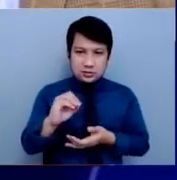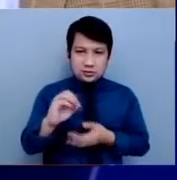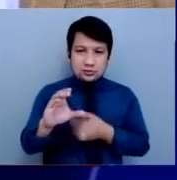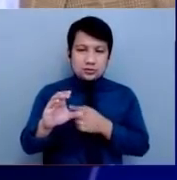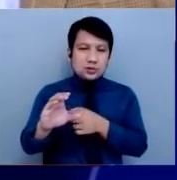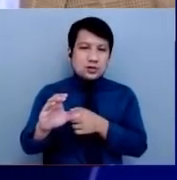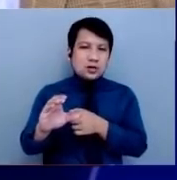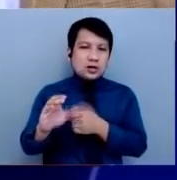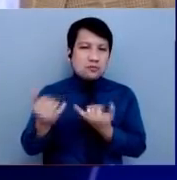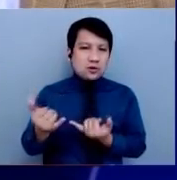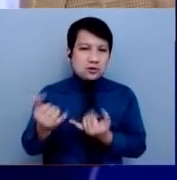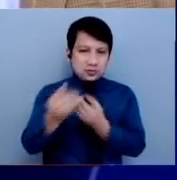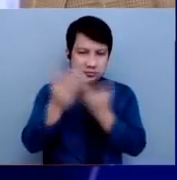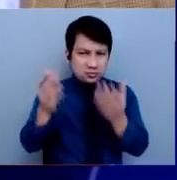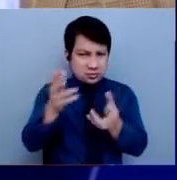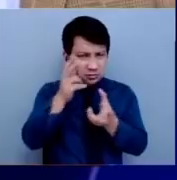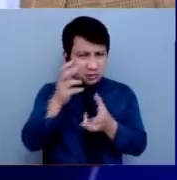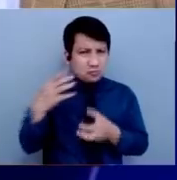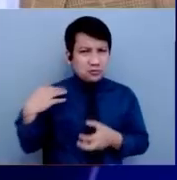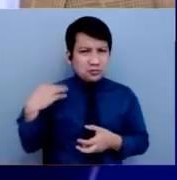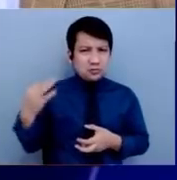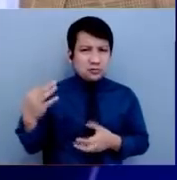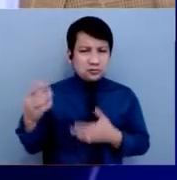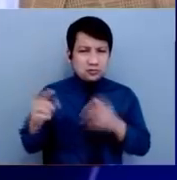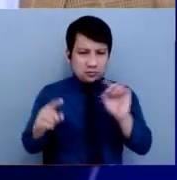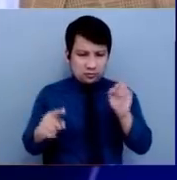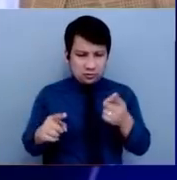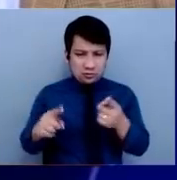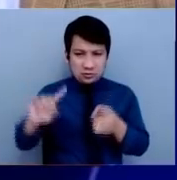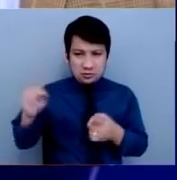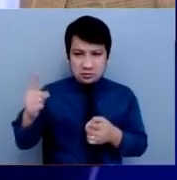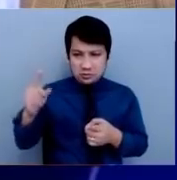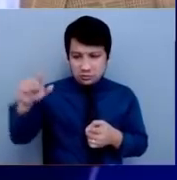niya sa hinihintay pa nating isa pang